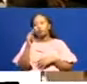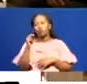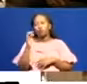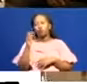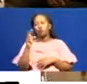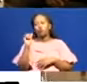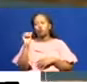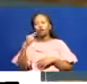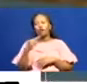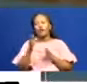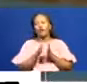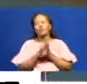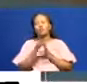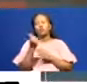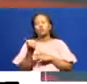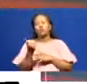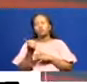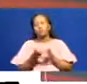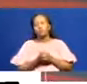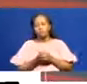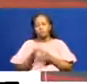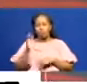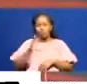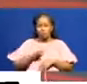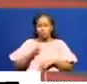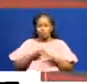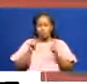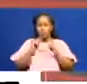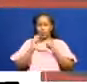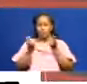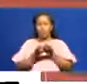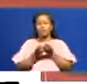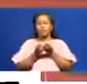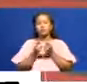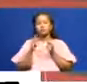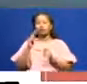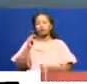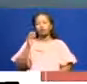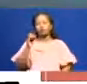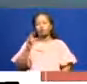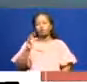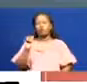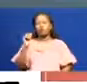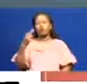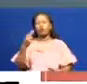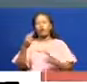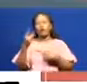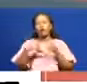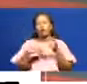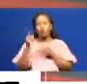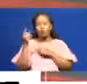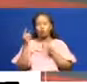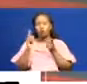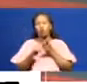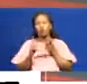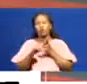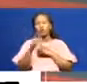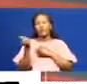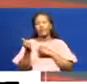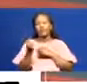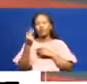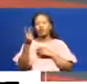shaba mtawalia. Katika kitengo cha wanawake cha Novice kata, Norah Mwanzia alishinda taji hiyo huku Juliet Masenya na Masi